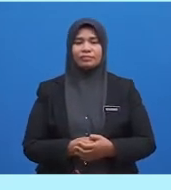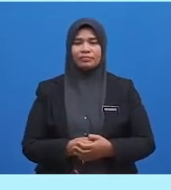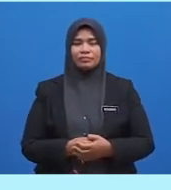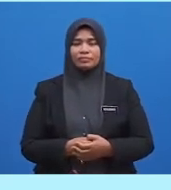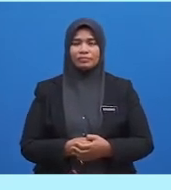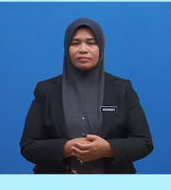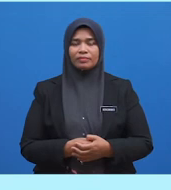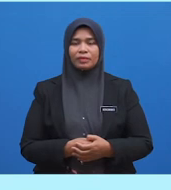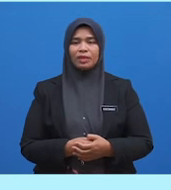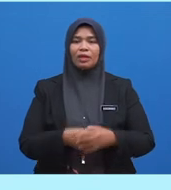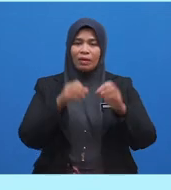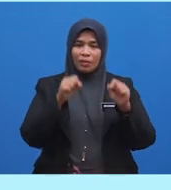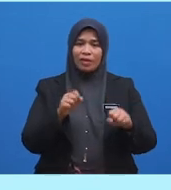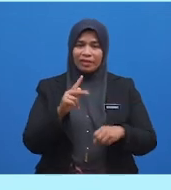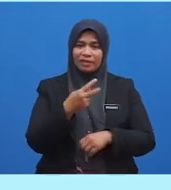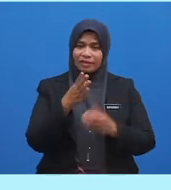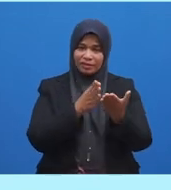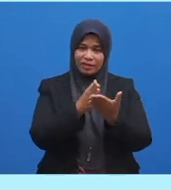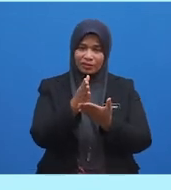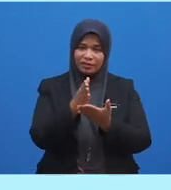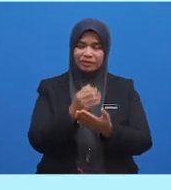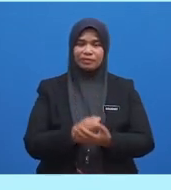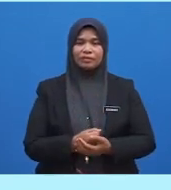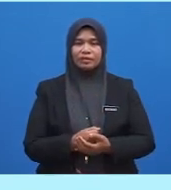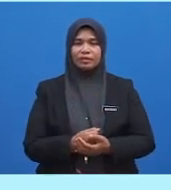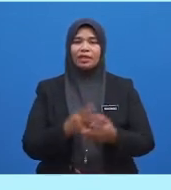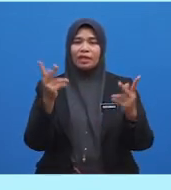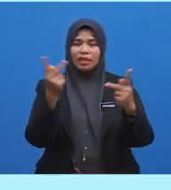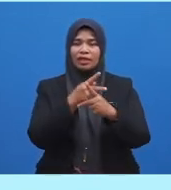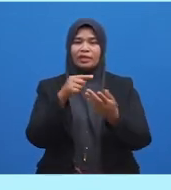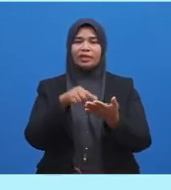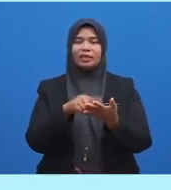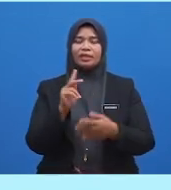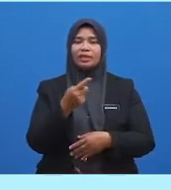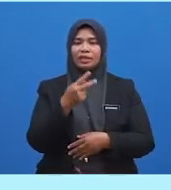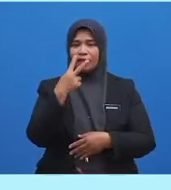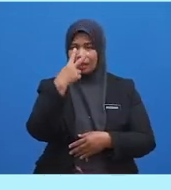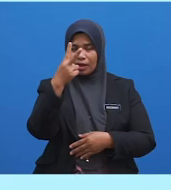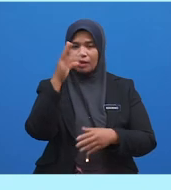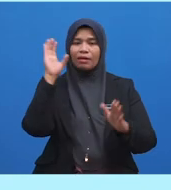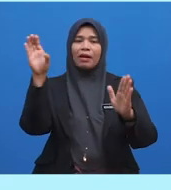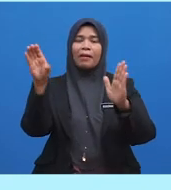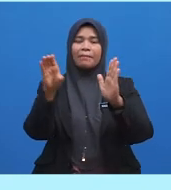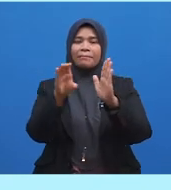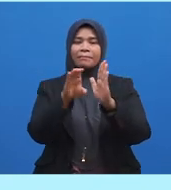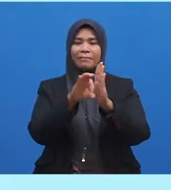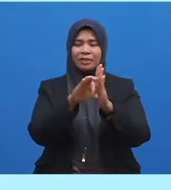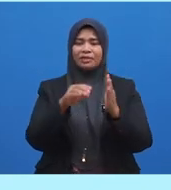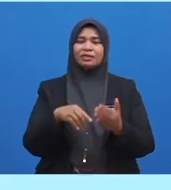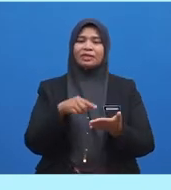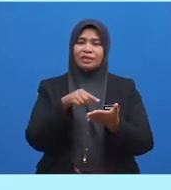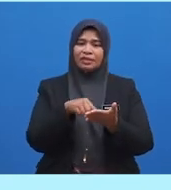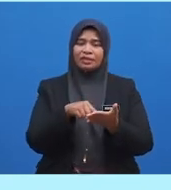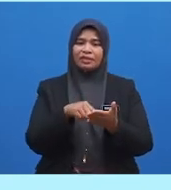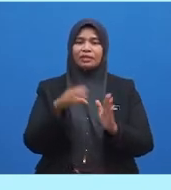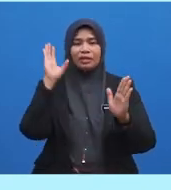Hai boleh kita teruskan kali ini kita lihat gambar ini pula